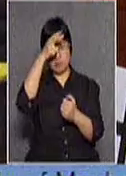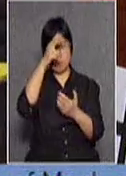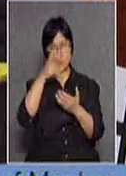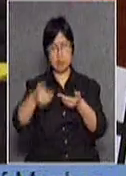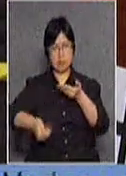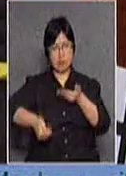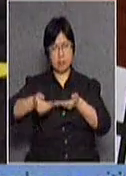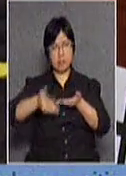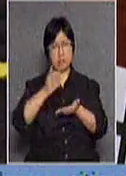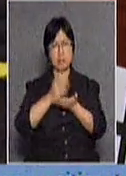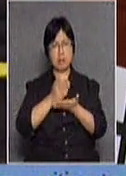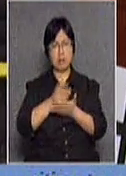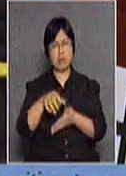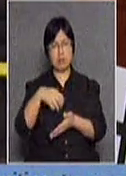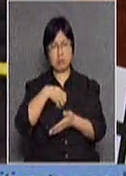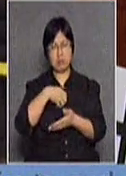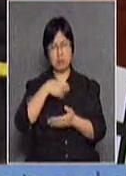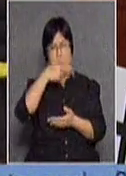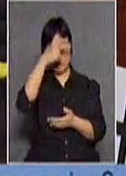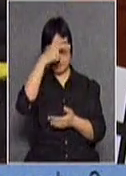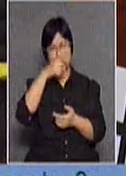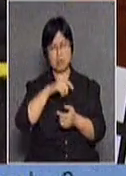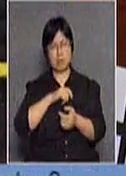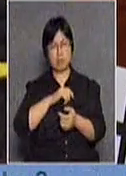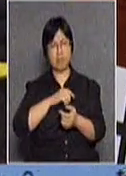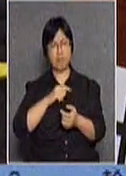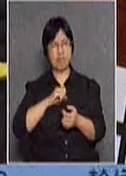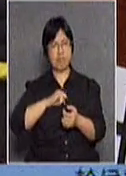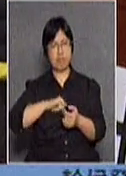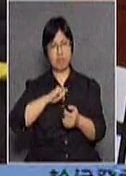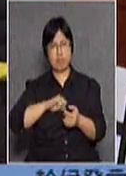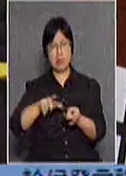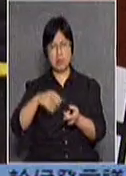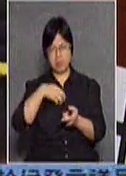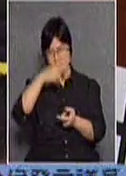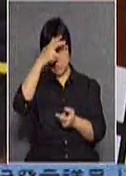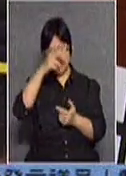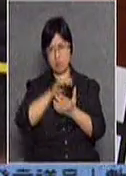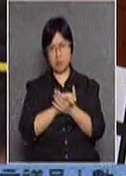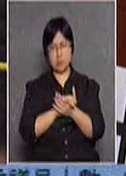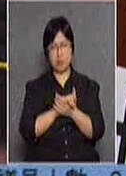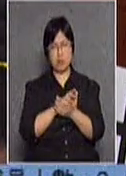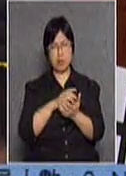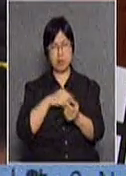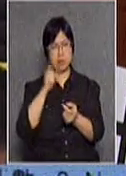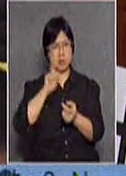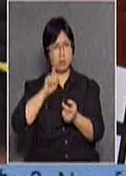較，你就感到呢個政府的涼薄，你就感到呢個政府的可恥同埋無